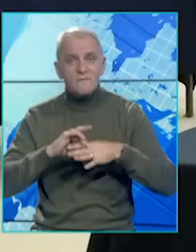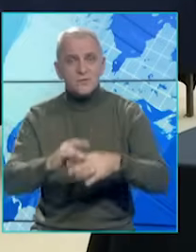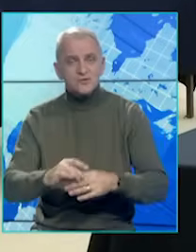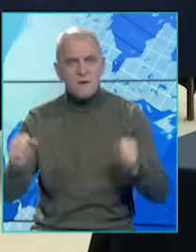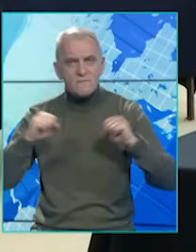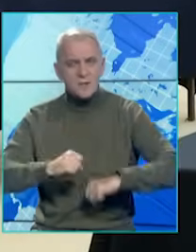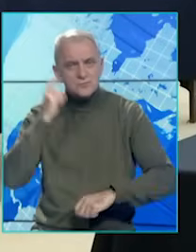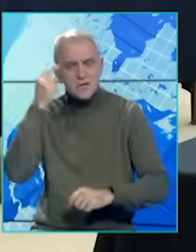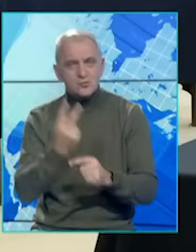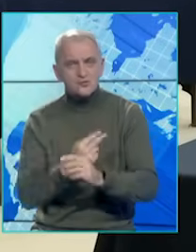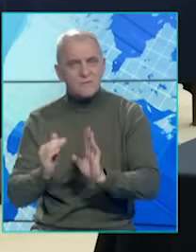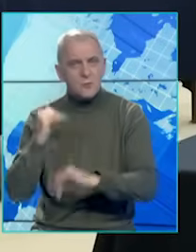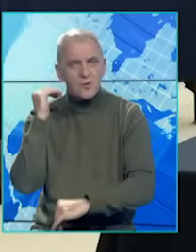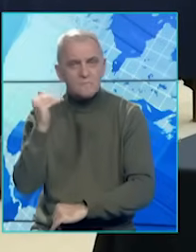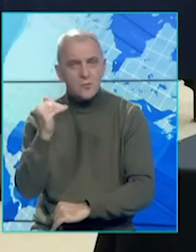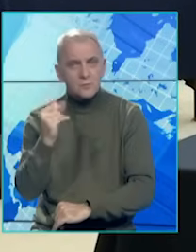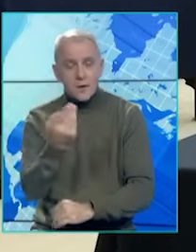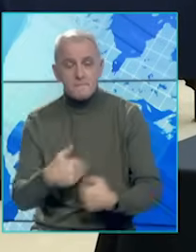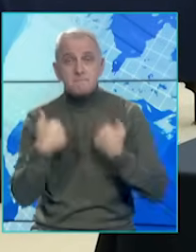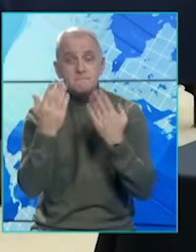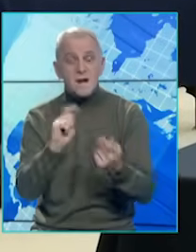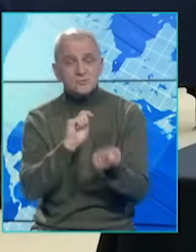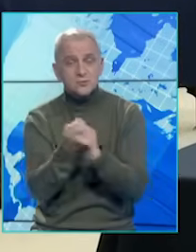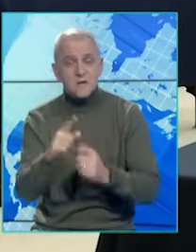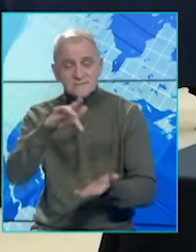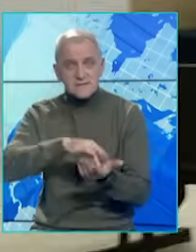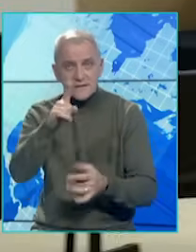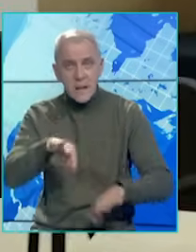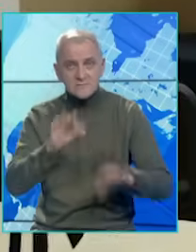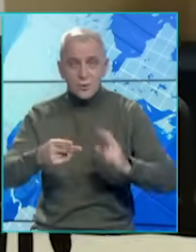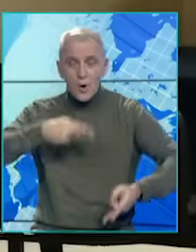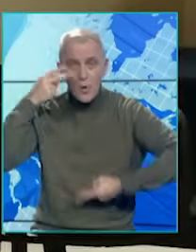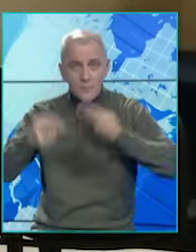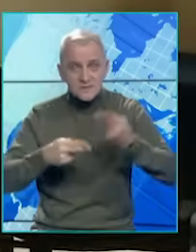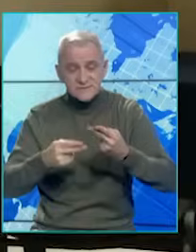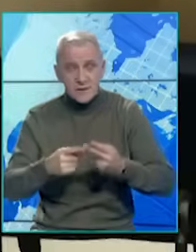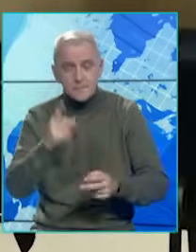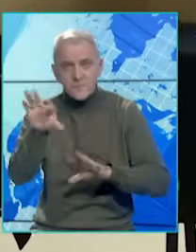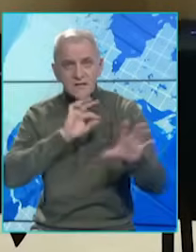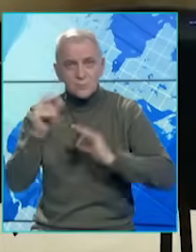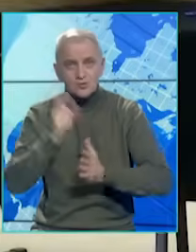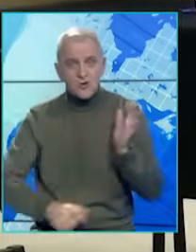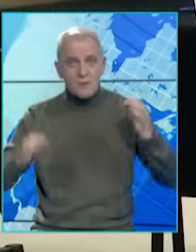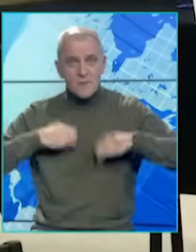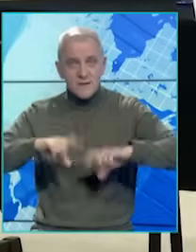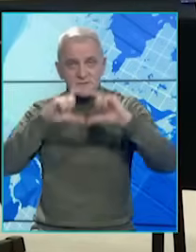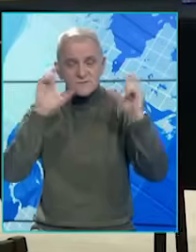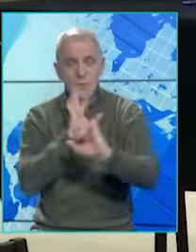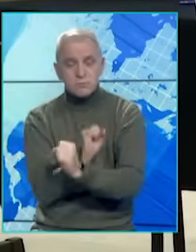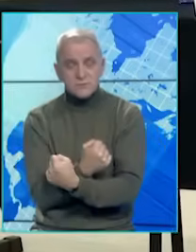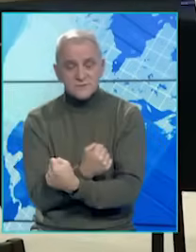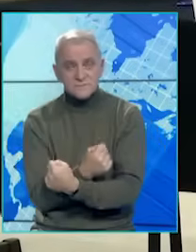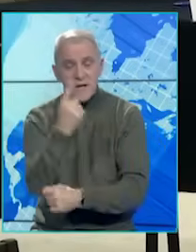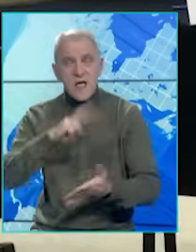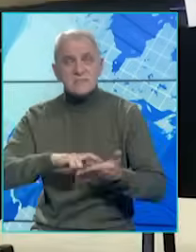vladajućih stranaka na državnom nivou. Predložene izmjene se odnose na Centralnu izbornu komisiju, izbor članova predsjedništva Bosne i Hercegovine